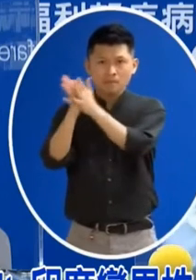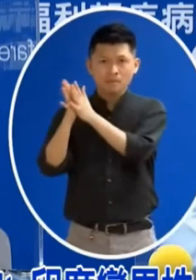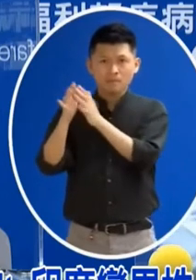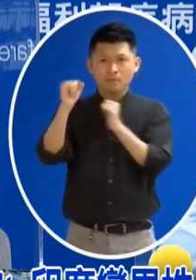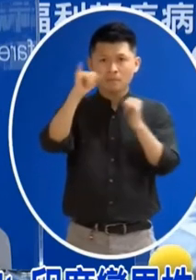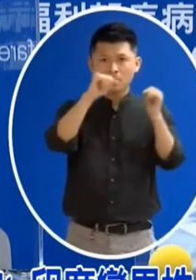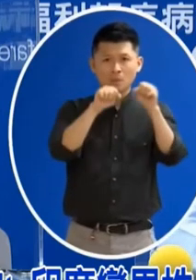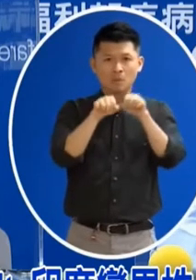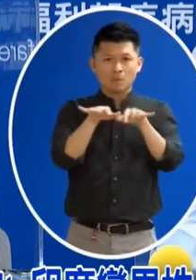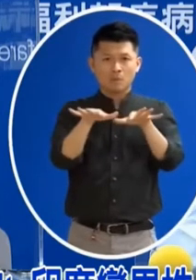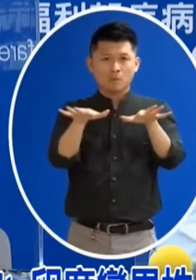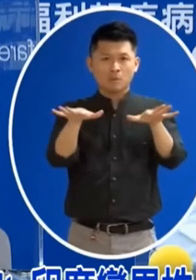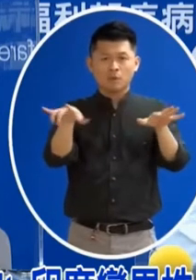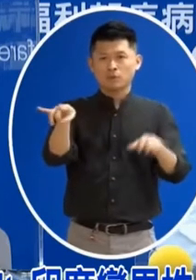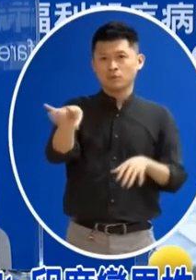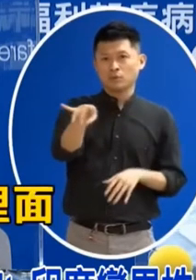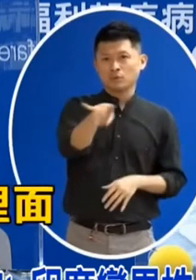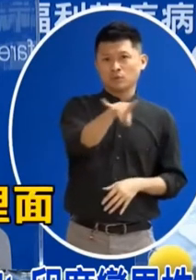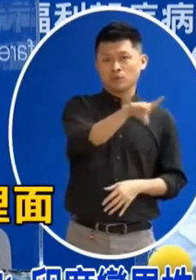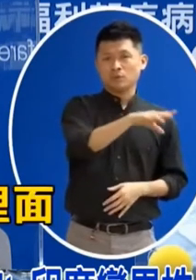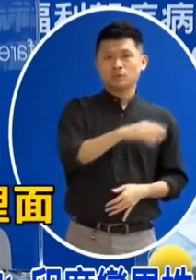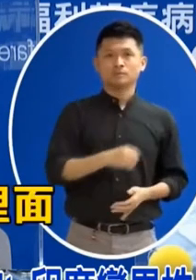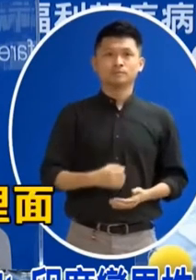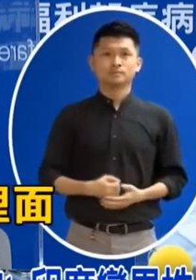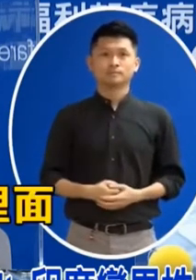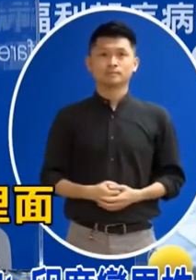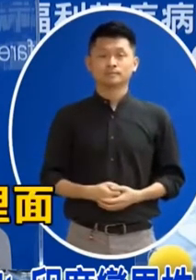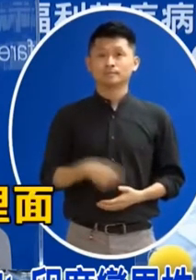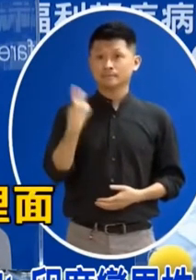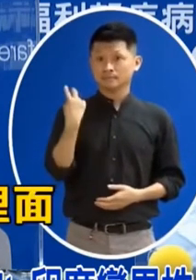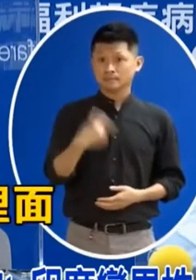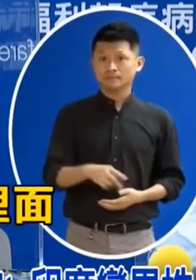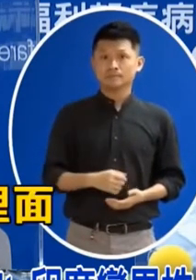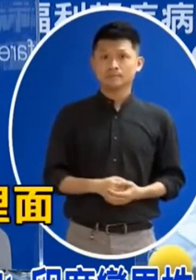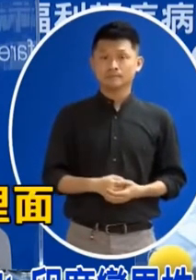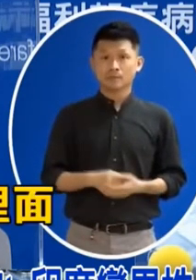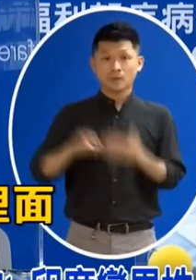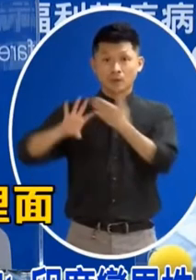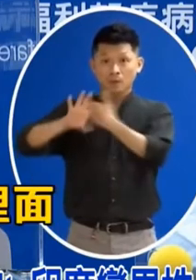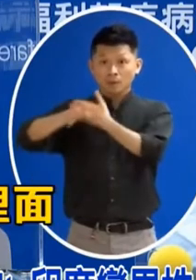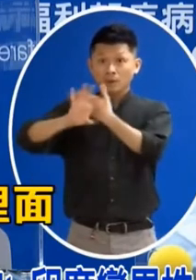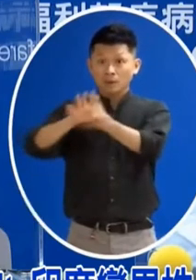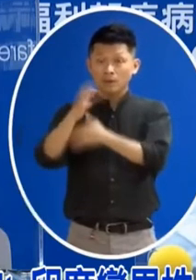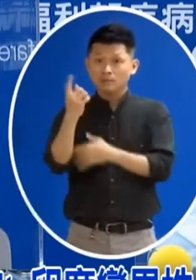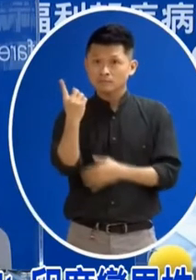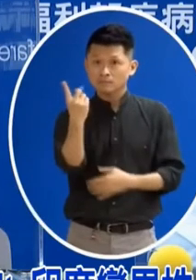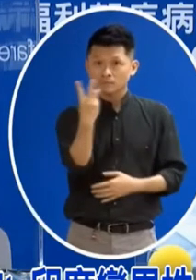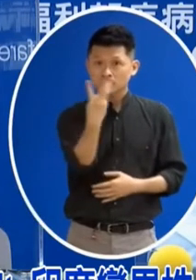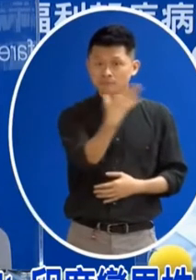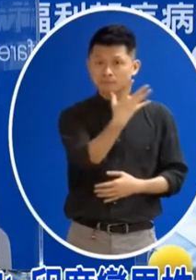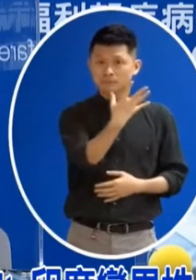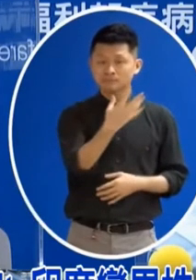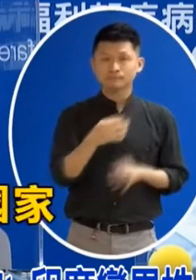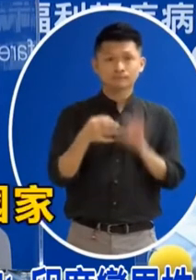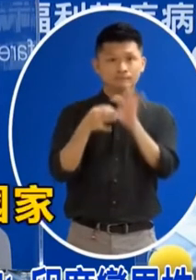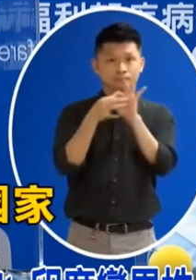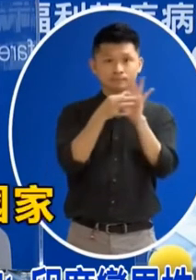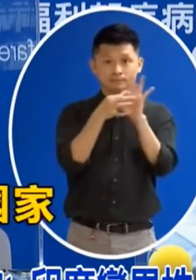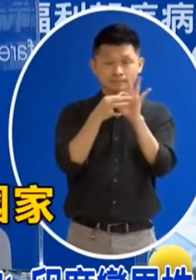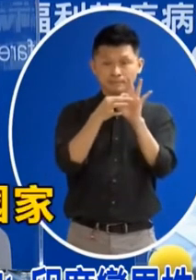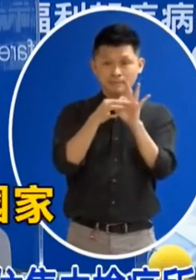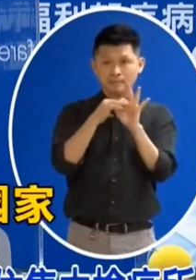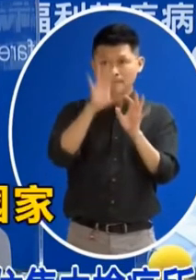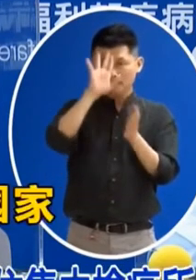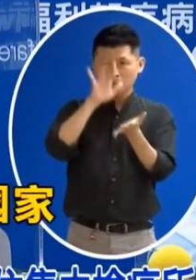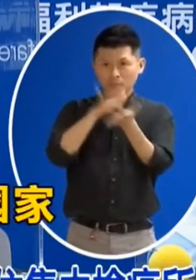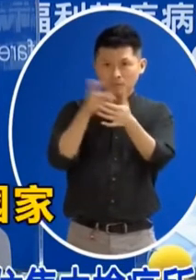当的泛滥很多地方。那我们特别看了一个几个国家里面相关的这些有这个变